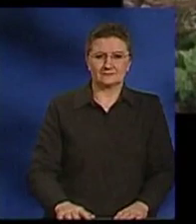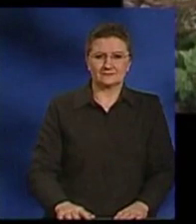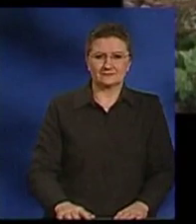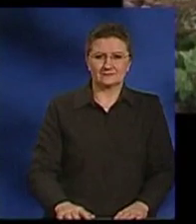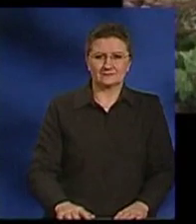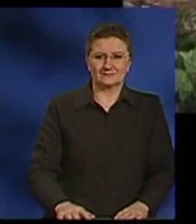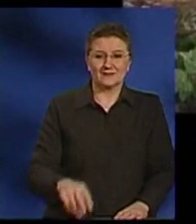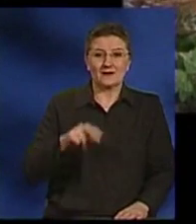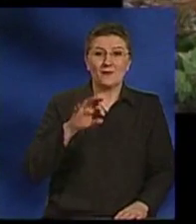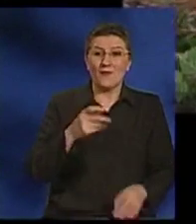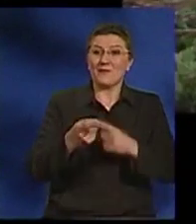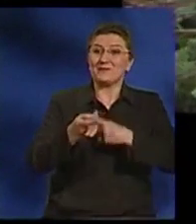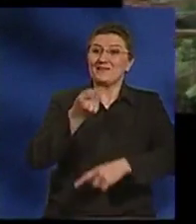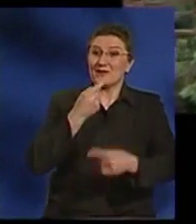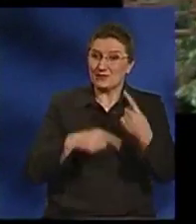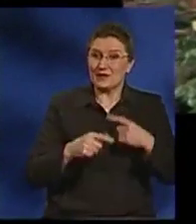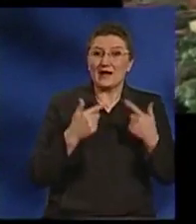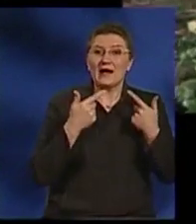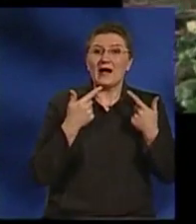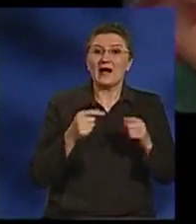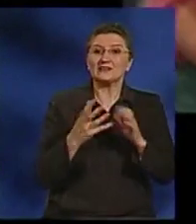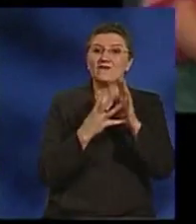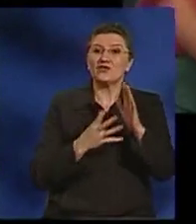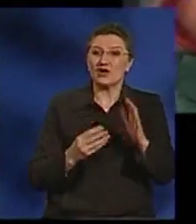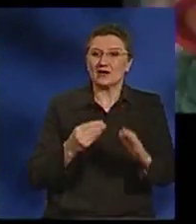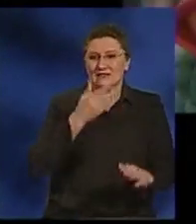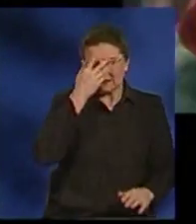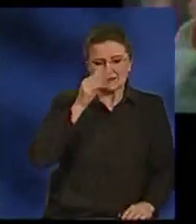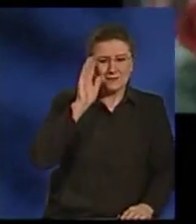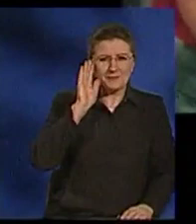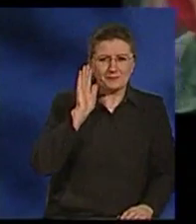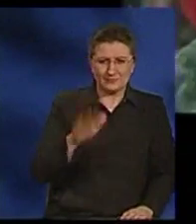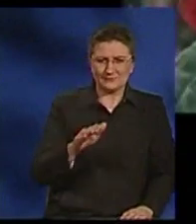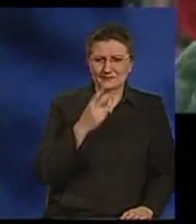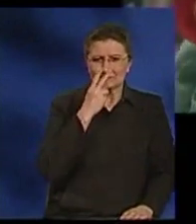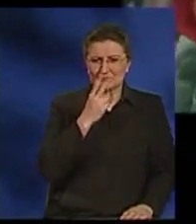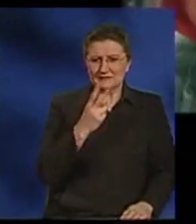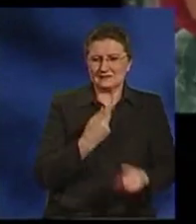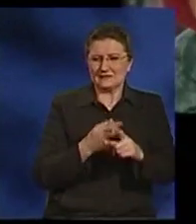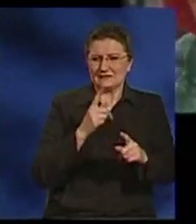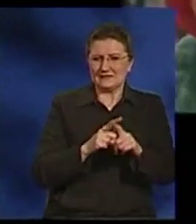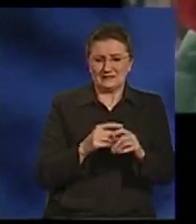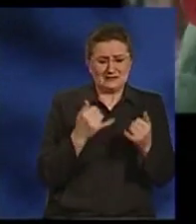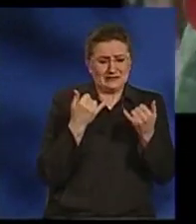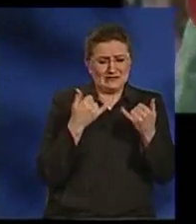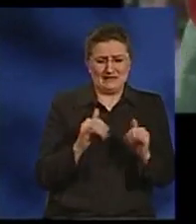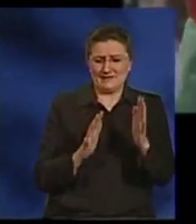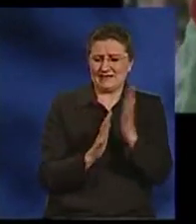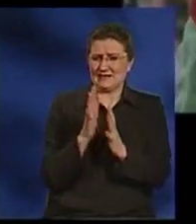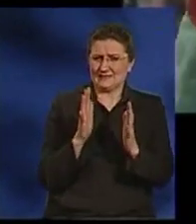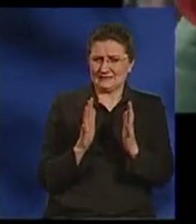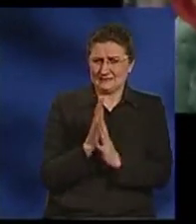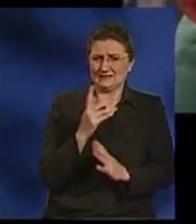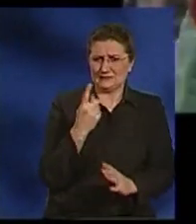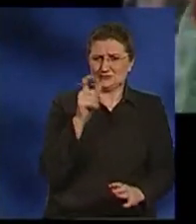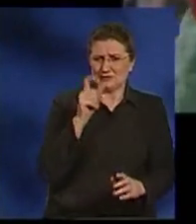Кум, ты вернулся, как хорошо. А где виноград? Забудь о винограде, детка. Взгляни лучше на этот дивный корешок. Сегодня на базаре